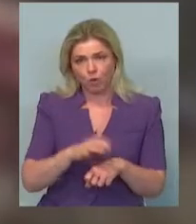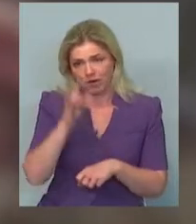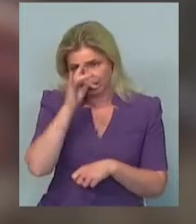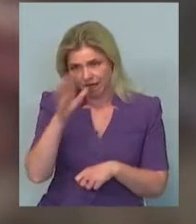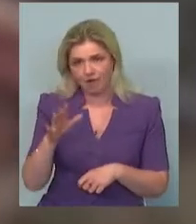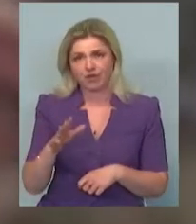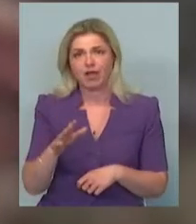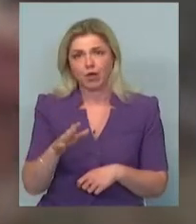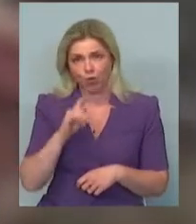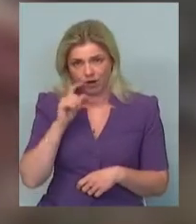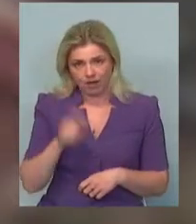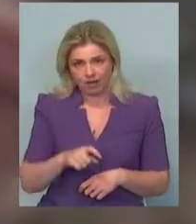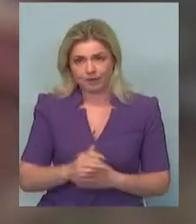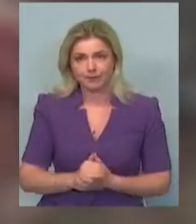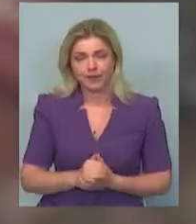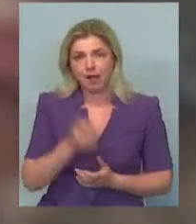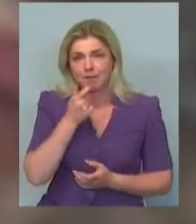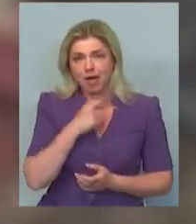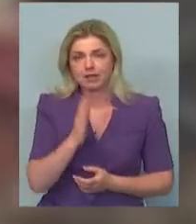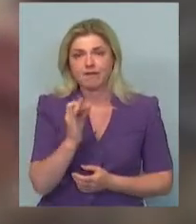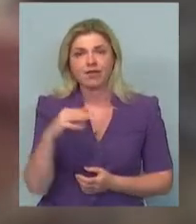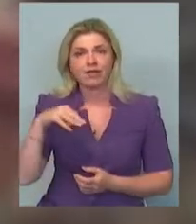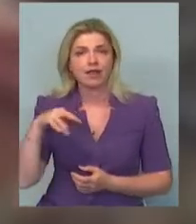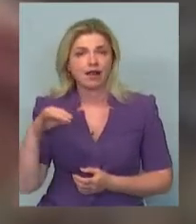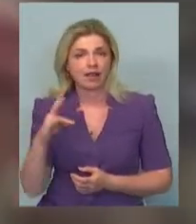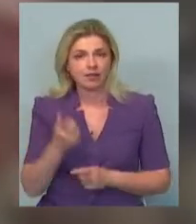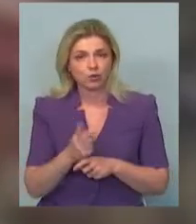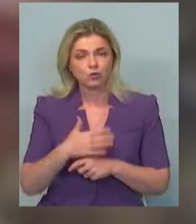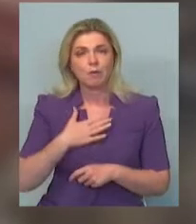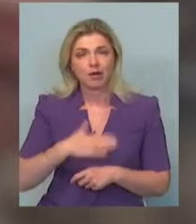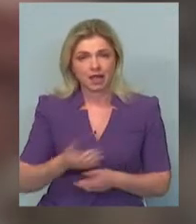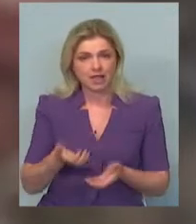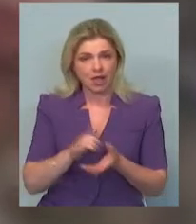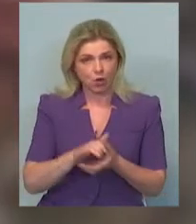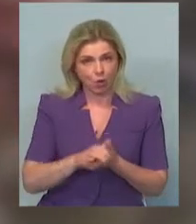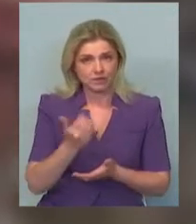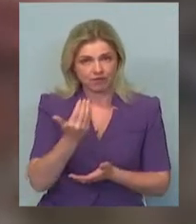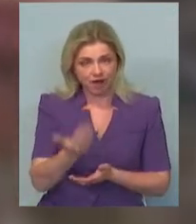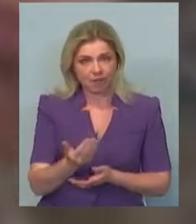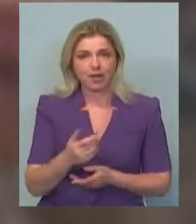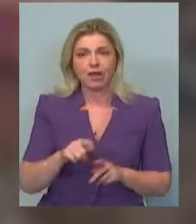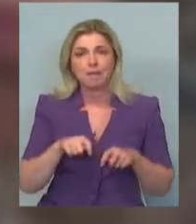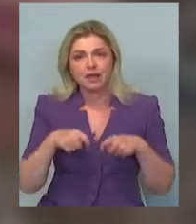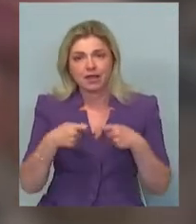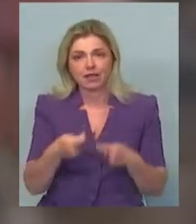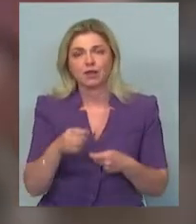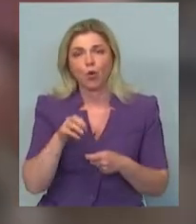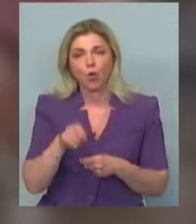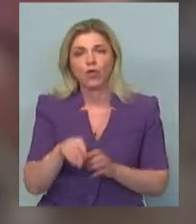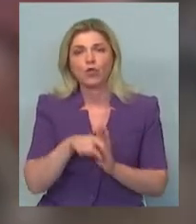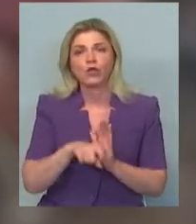Віталіно, дуже приємно мати з вами знайомство. Передаємо вітання з окопів під Донецького